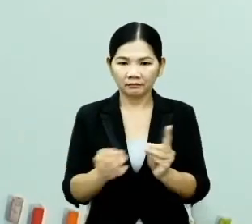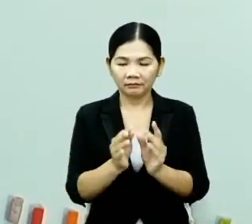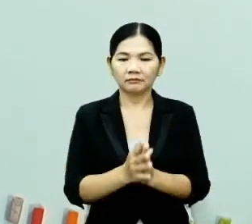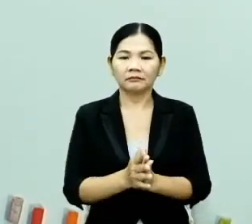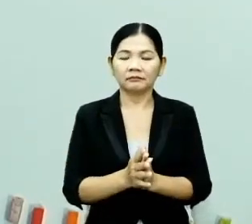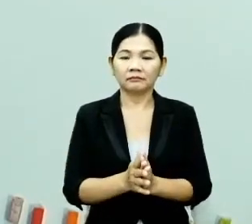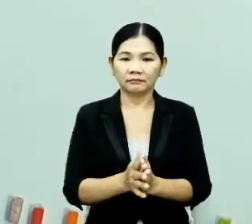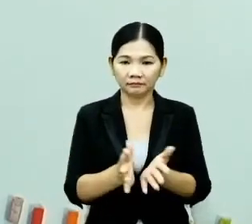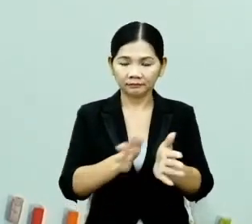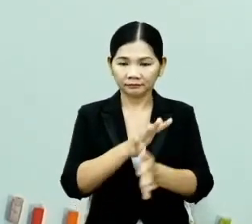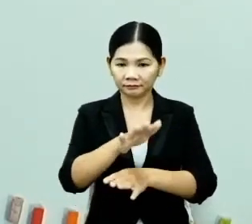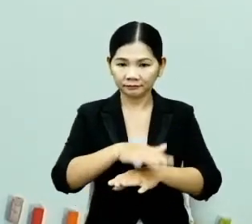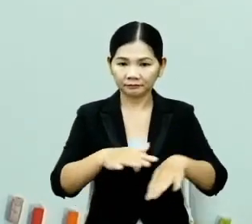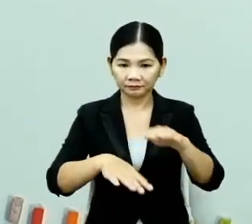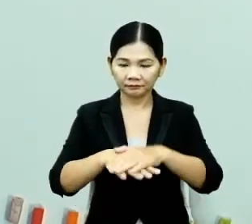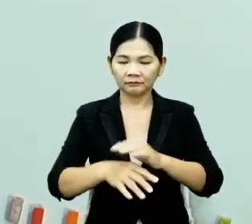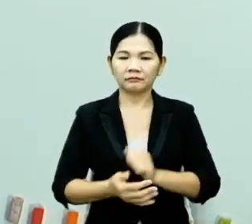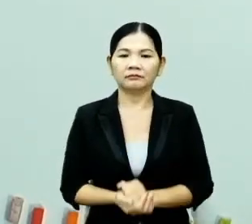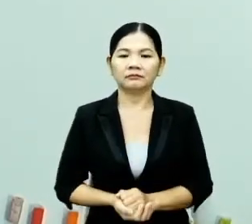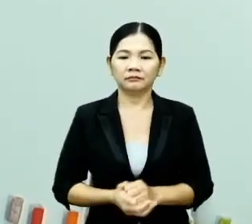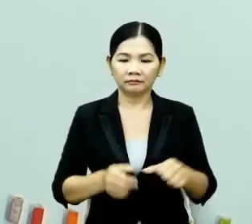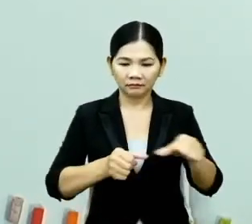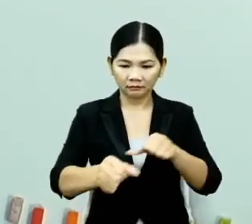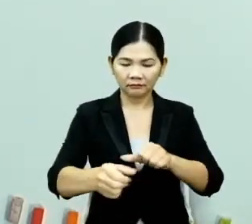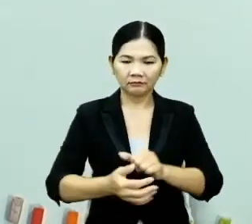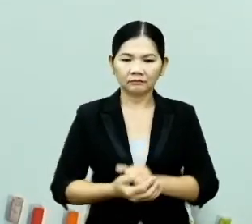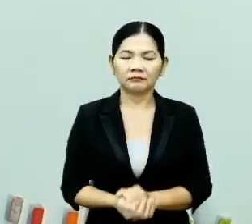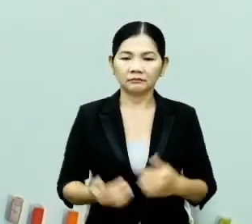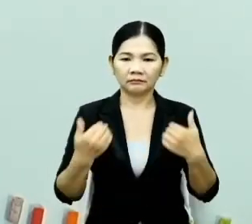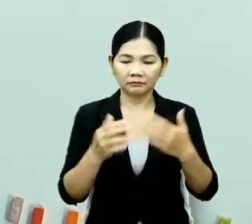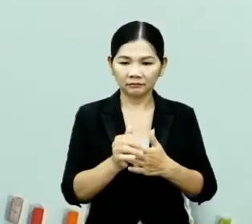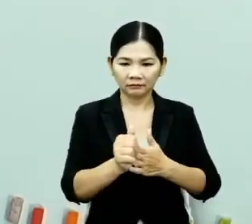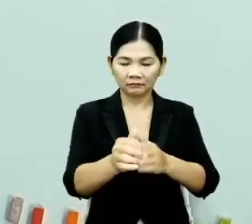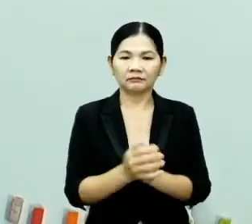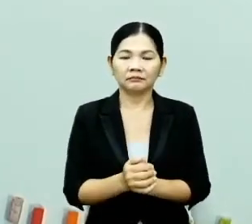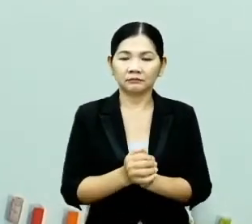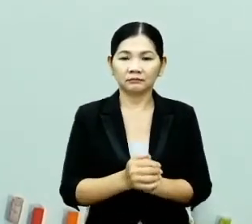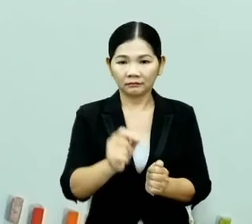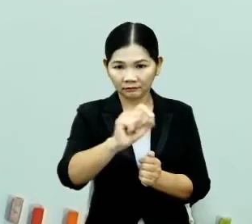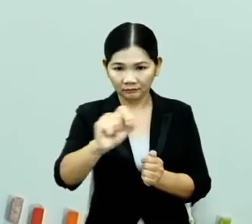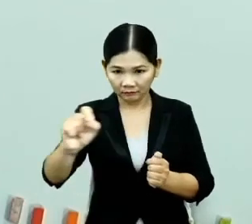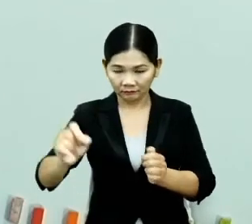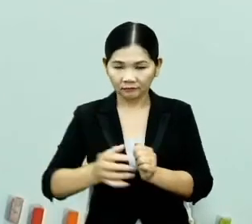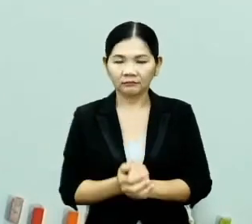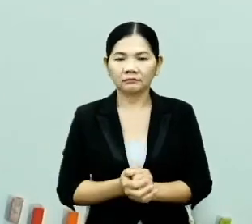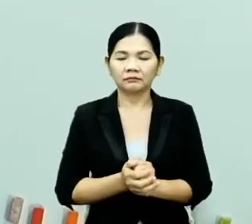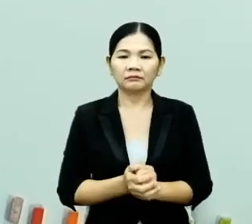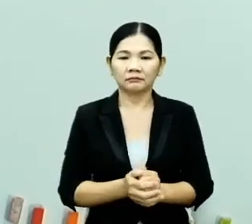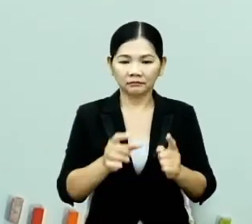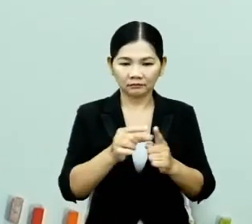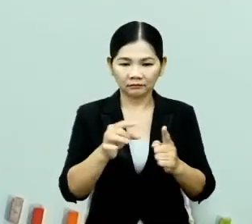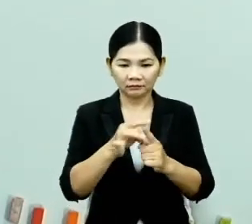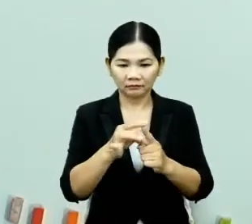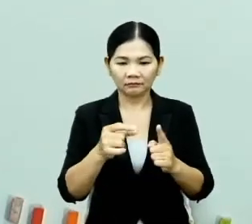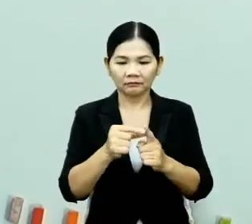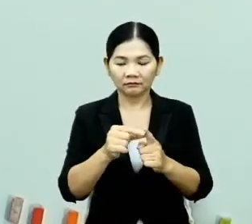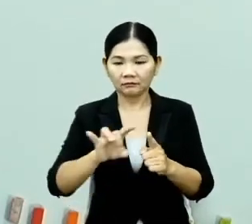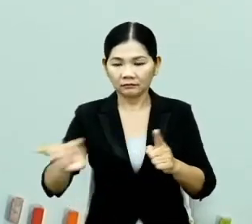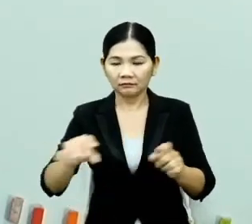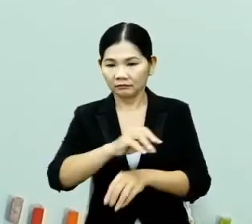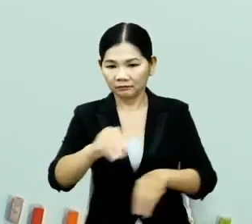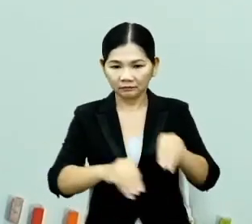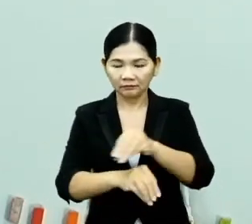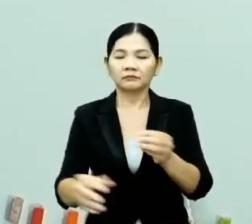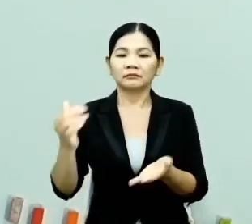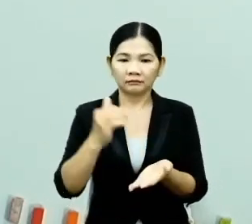យប្រាដៃជាមួយអ្នកគ្រូណាឥឡូវបន្តទៀតនេះអ្នកគ្រូនឹងនាំកូនកូនទៅអានចាទៅអានព្យាងដោយប្រាអក្សរចល័ត